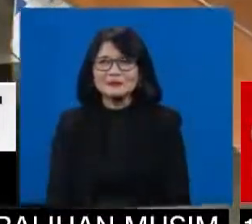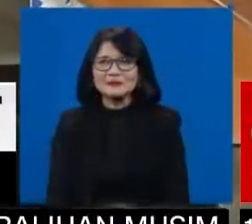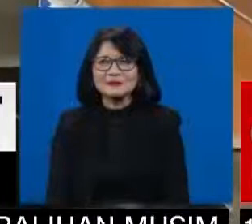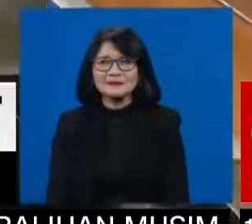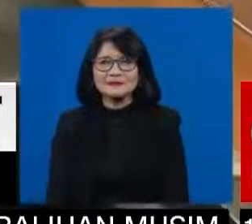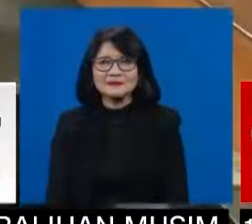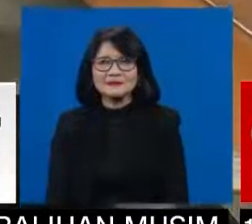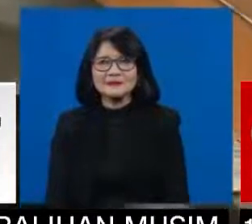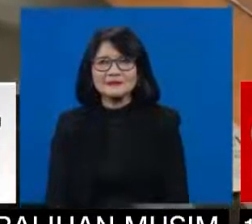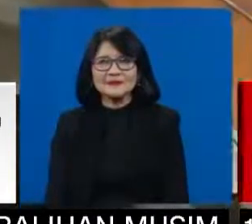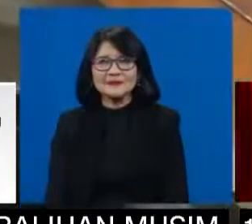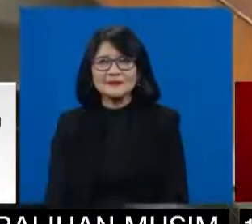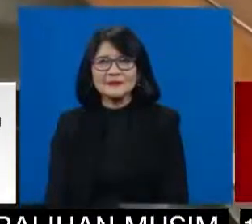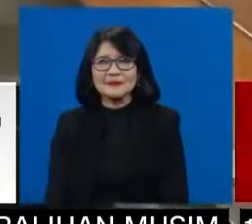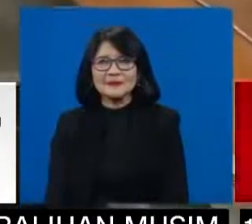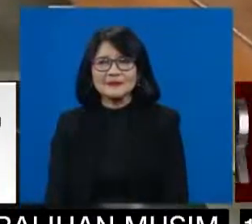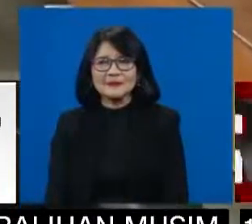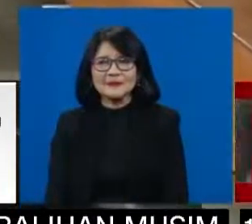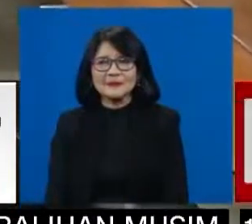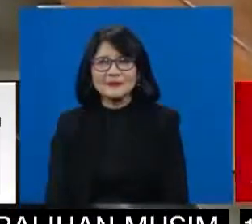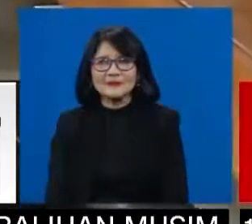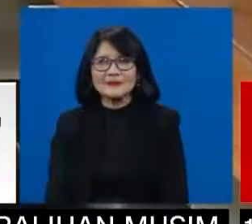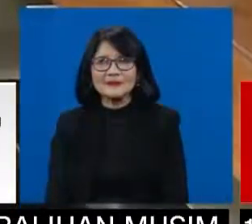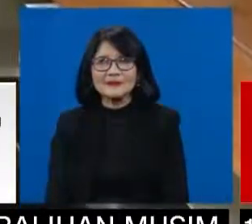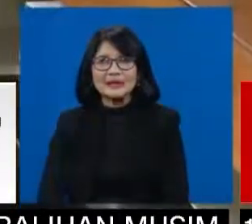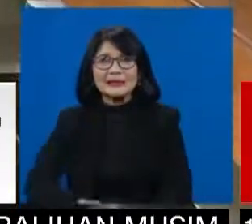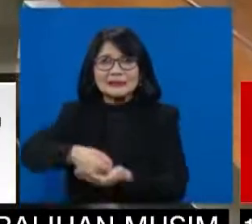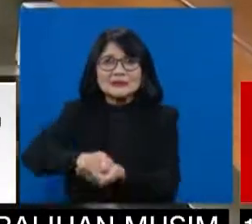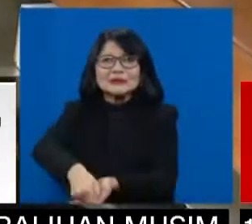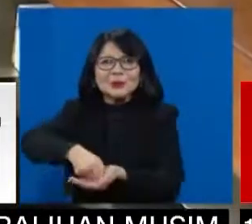belum ya? Belum ini ya? Belum, dikit lagi. Masih ngos-ngosan.